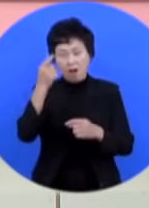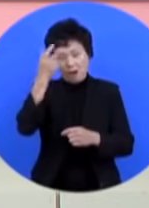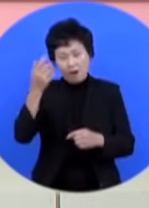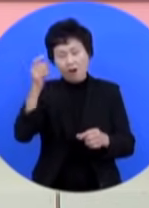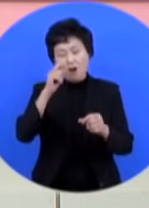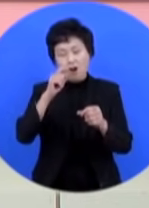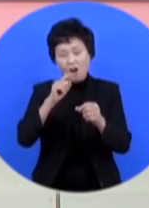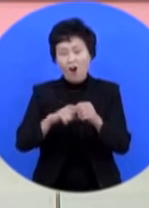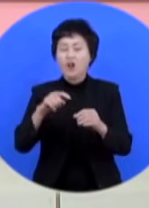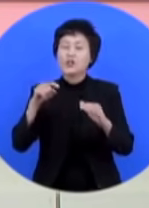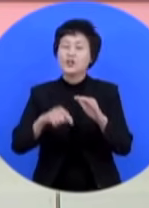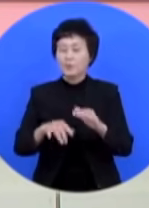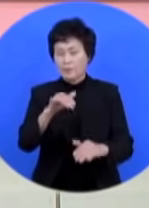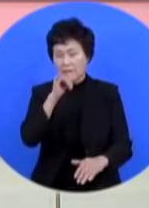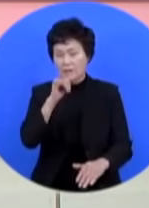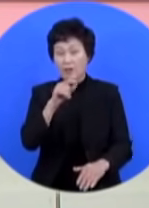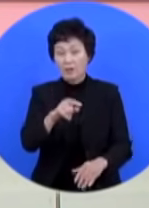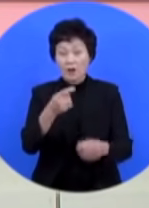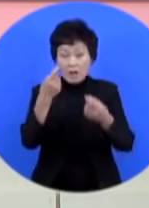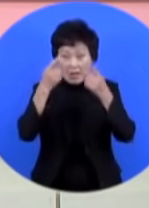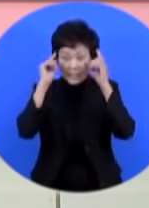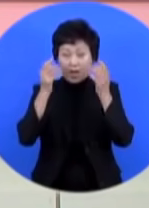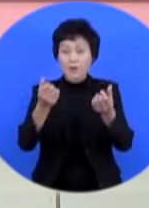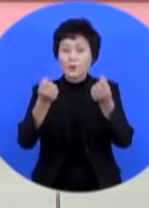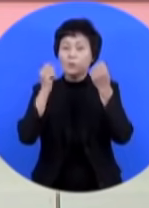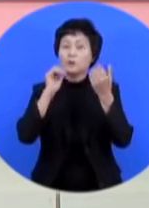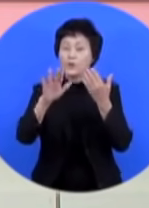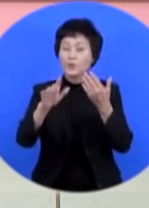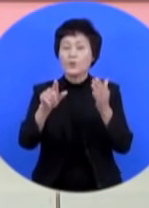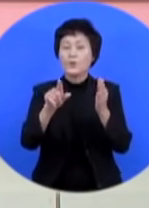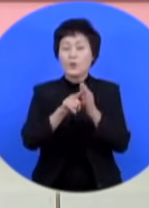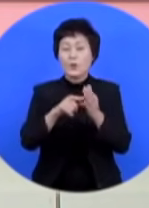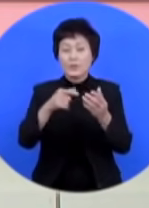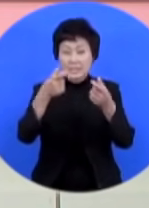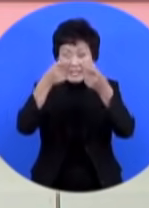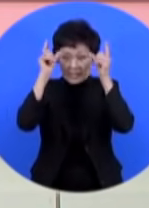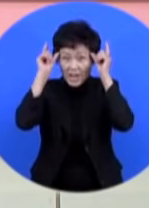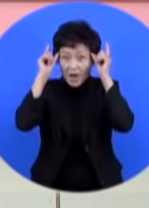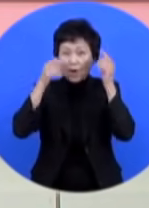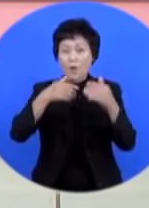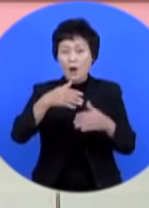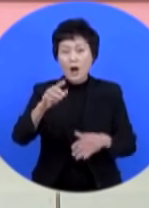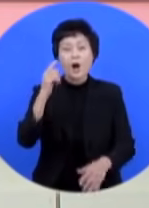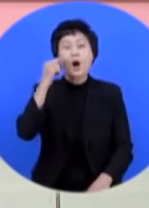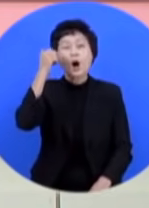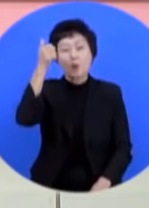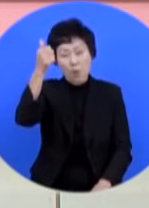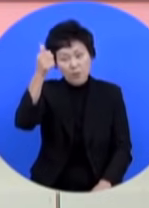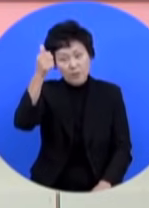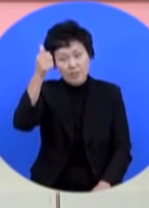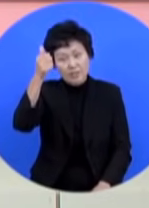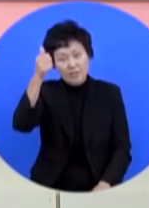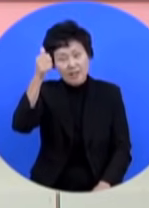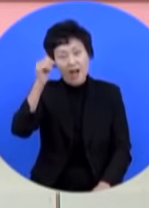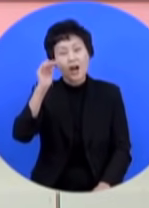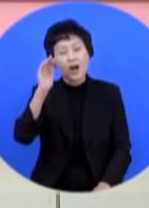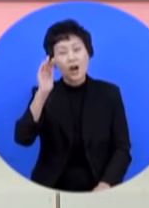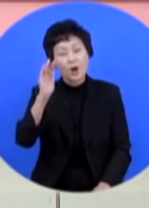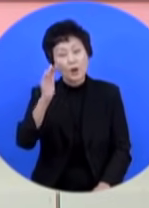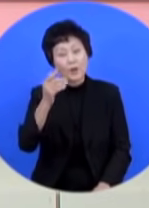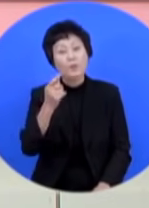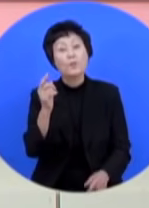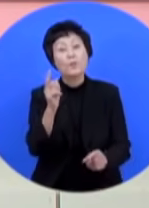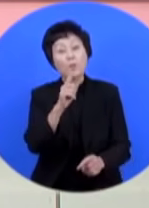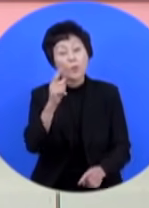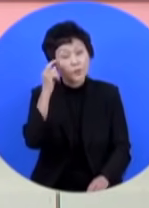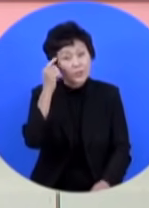마치고 신학대학원을 가서 목사가 되는 게 어떻겠느냐라고 예. 여러 차례 권유를 했습니다. 그랬더니 자기는 하나님께 주신